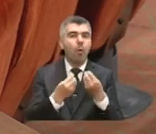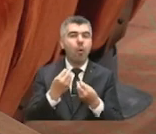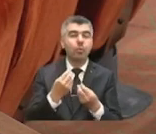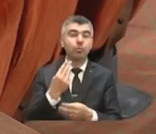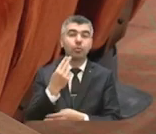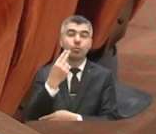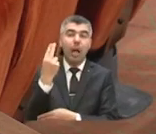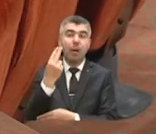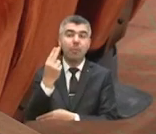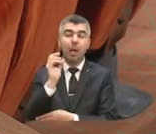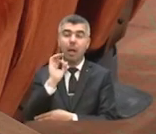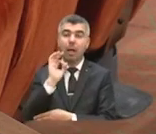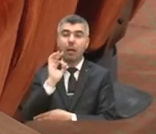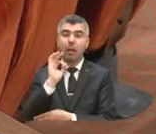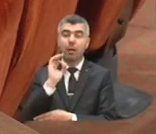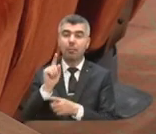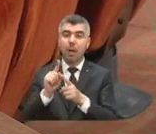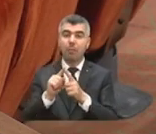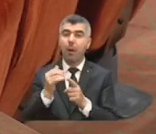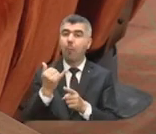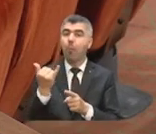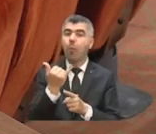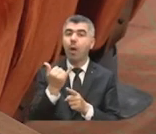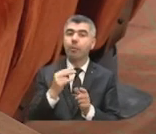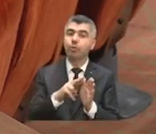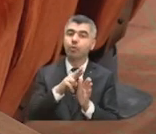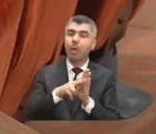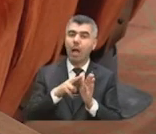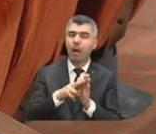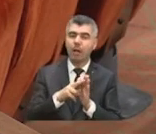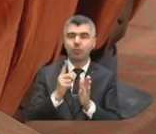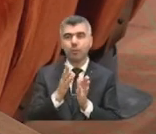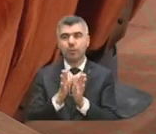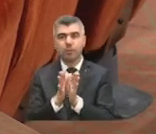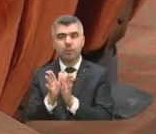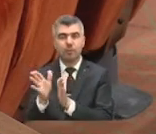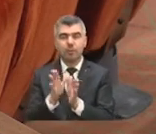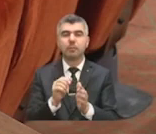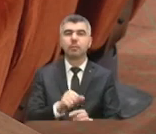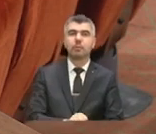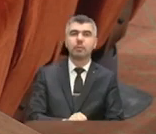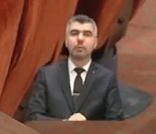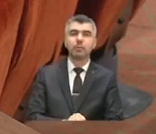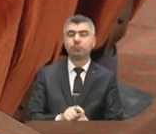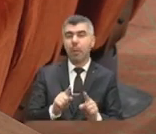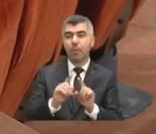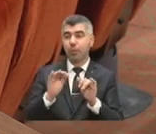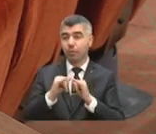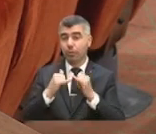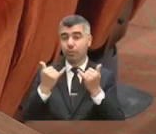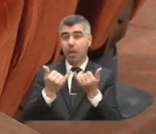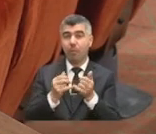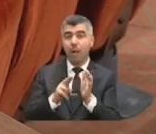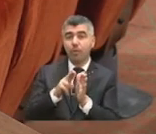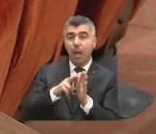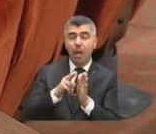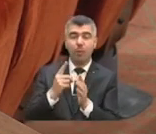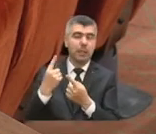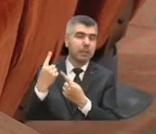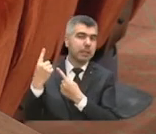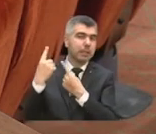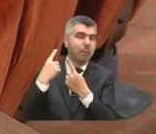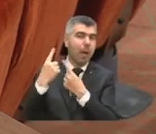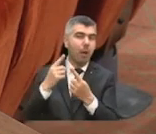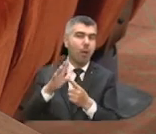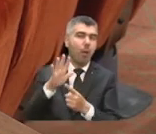يعني مهمة بالنسبة للجهة. هذه المناظرات الجهوية أعطونا الفرصة باش نسمعوا لجميع المتدخلين،